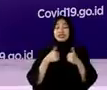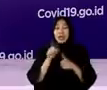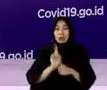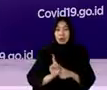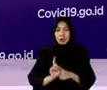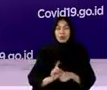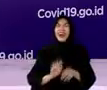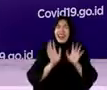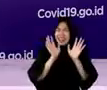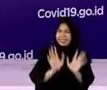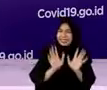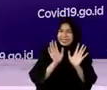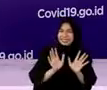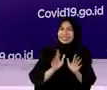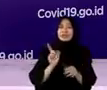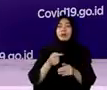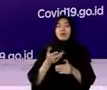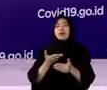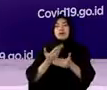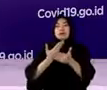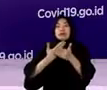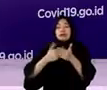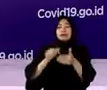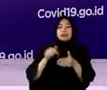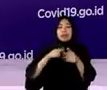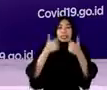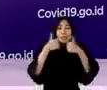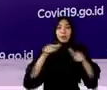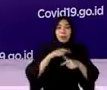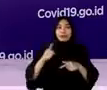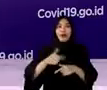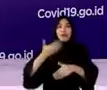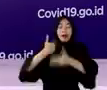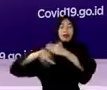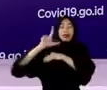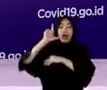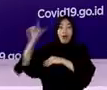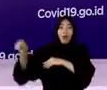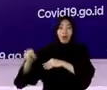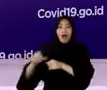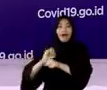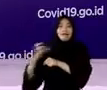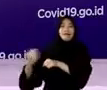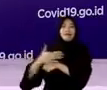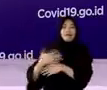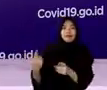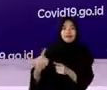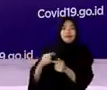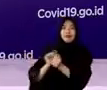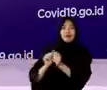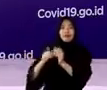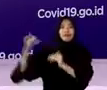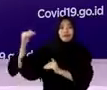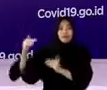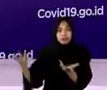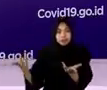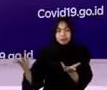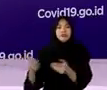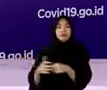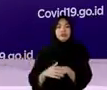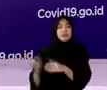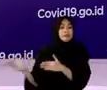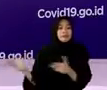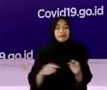yang berisiko meningkatkan penularan seperti bepergian jarak jauh. Terima kasih. Terima kasih Prof. Selanjutnya dari